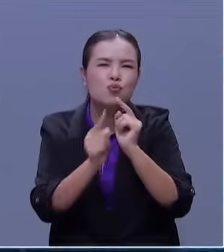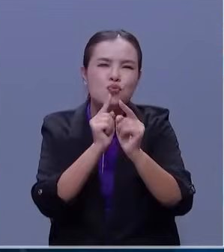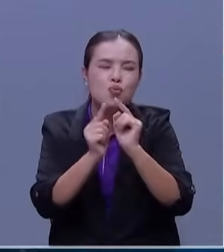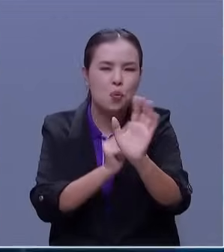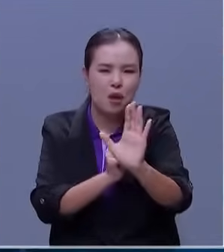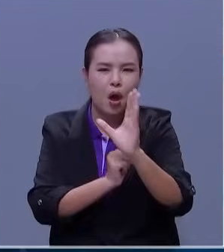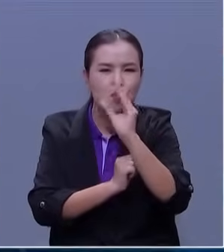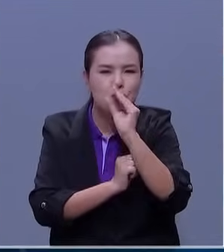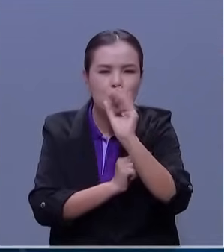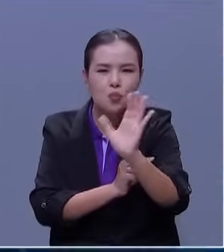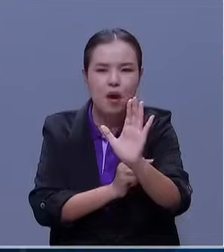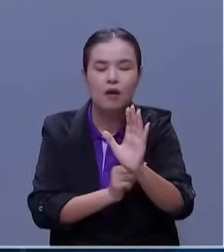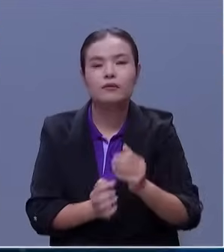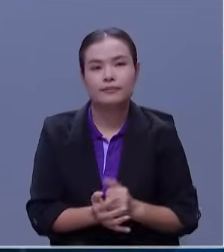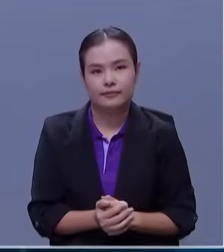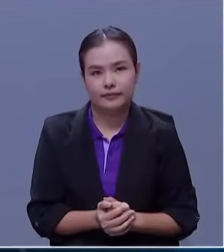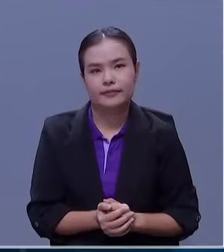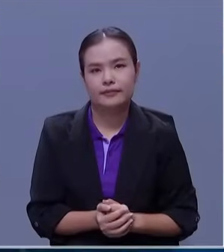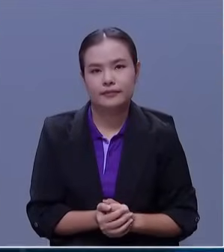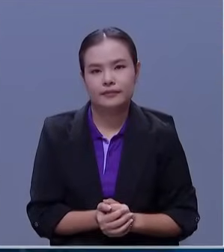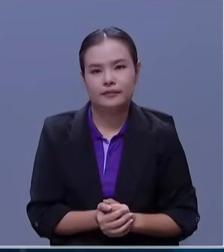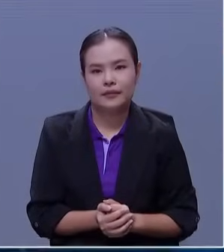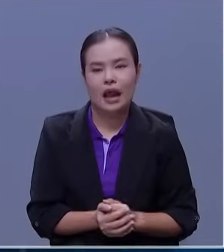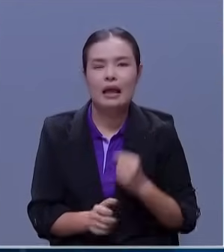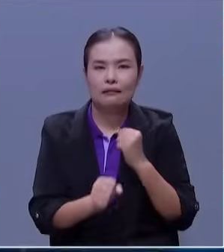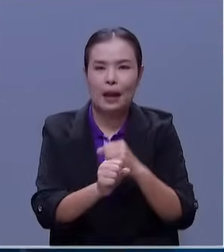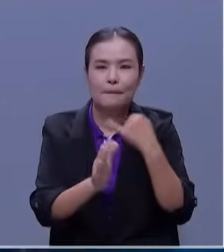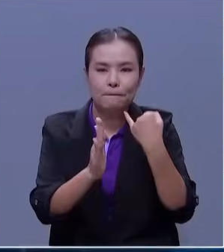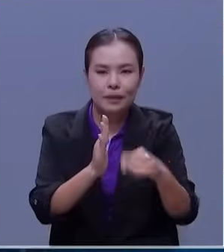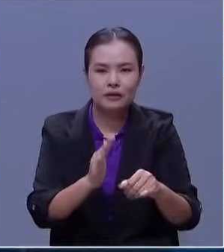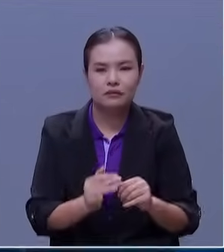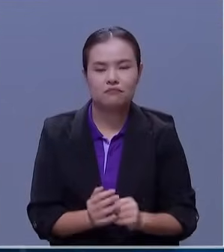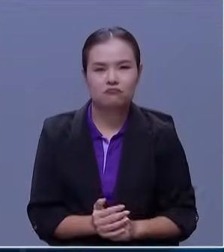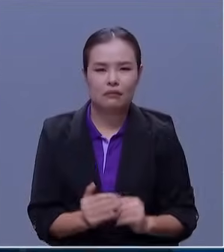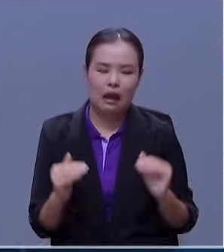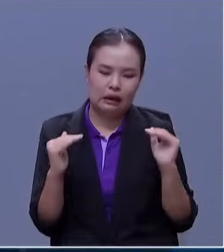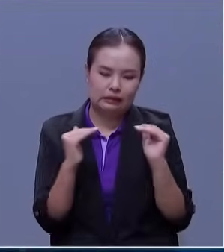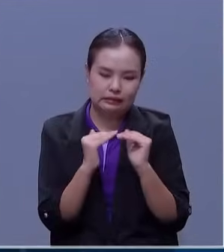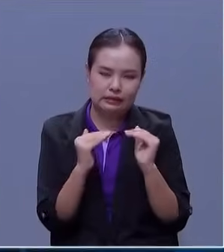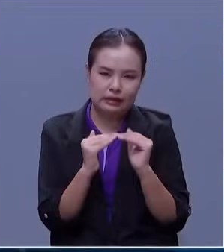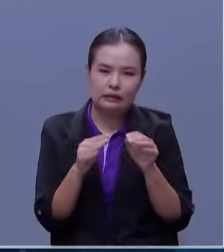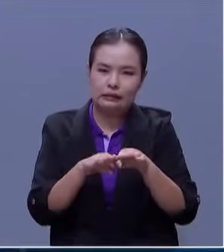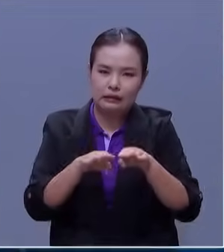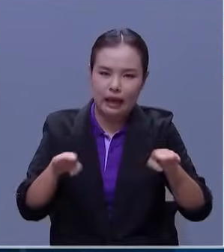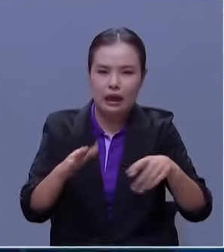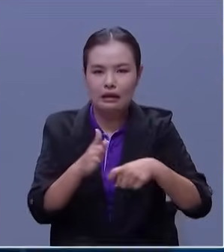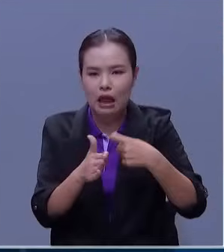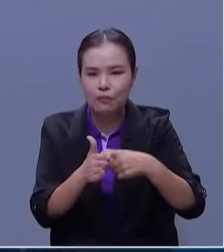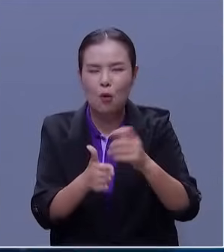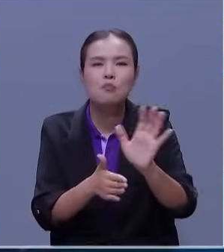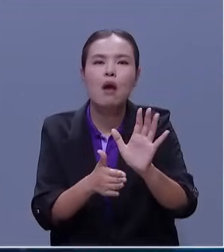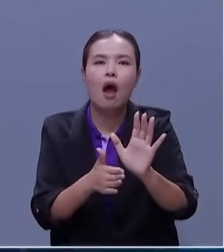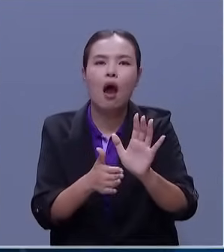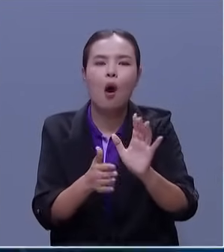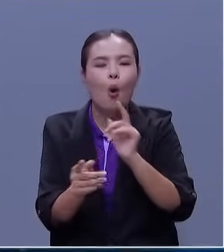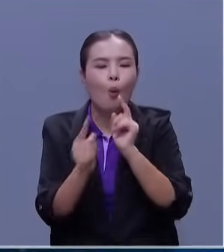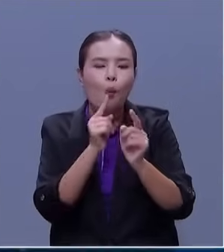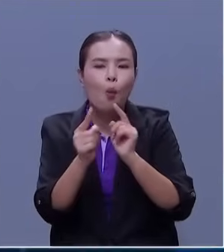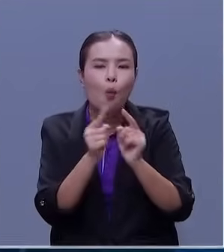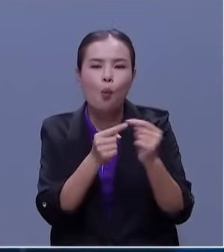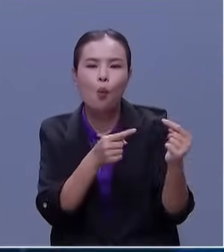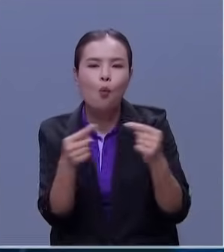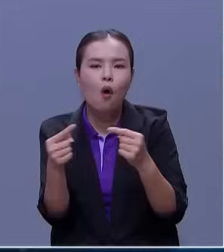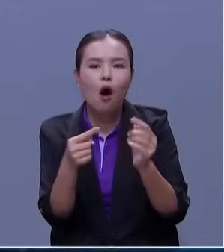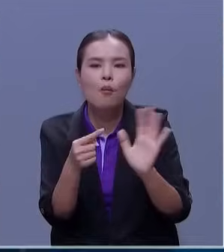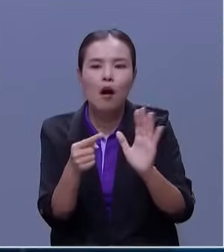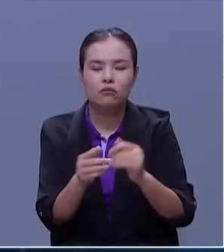้ มันเป็นไปไม่ได้นะคร ับ คือในฐานะที่เป็นผู้ต้องหาไม่มีสิทธิ์ที่จะมามีเงื่อนไขอะไรก็แล้วแต่อย่างเงี้ย ใช่ท่านก็บอกว่าใครผิดก็ว่าไปต